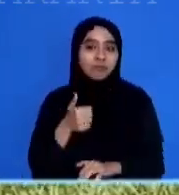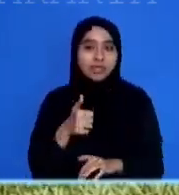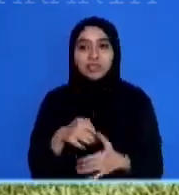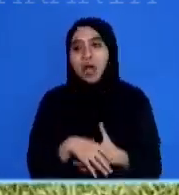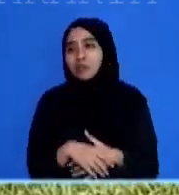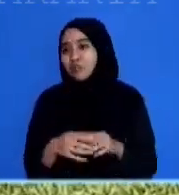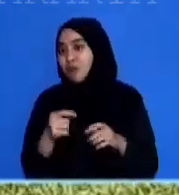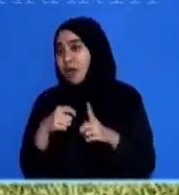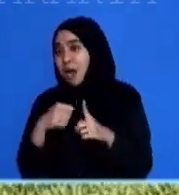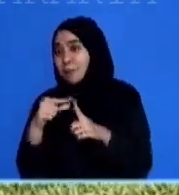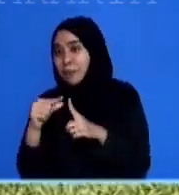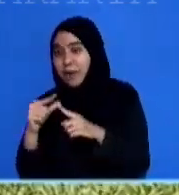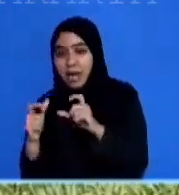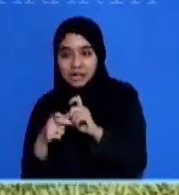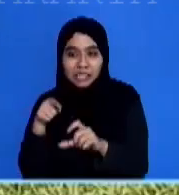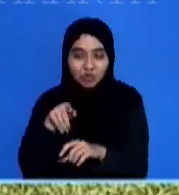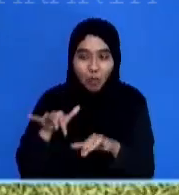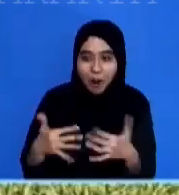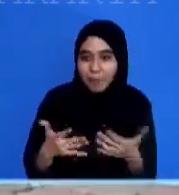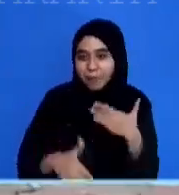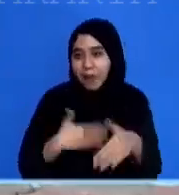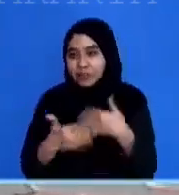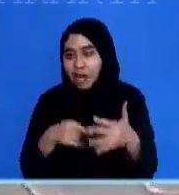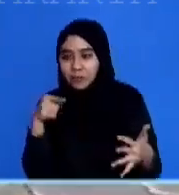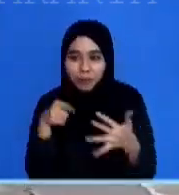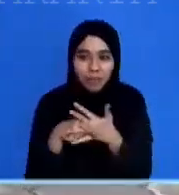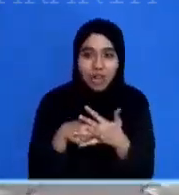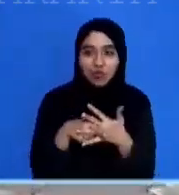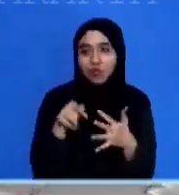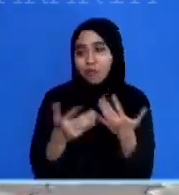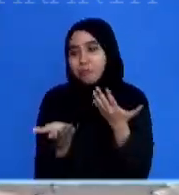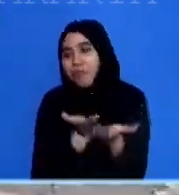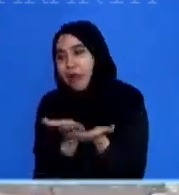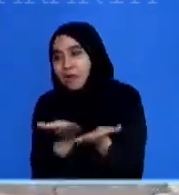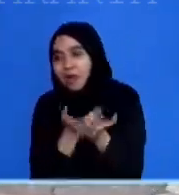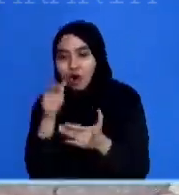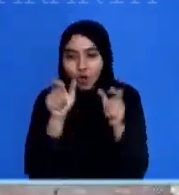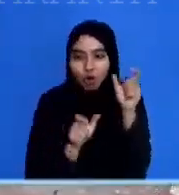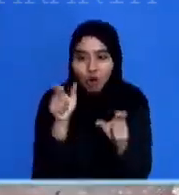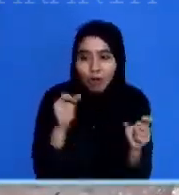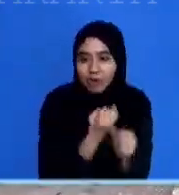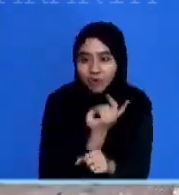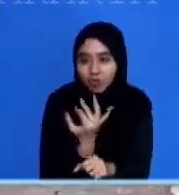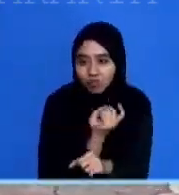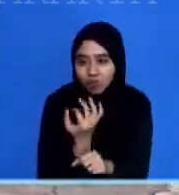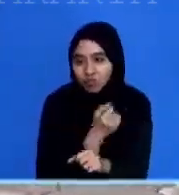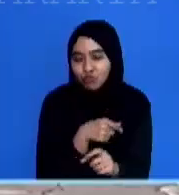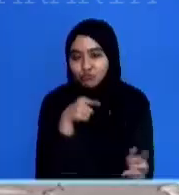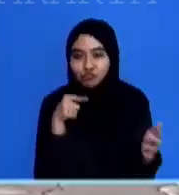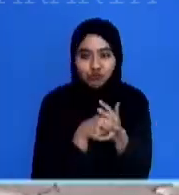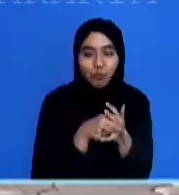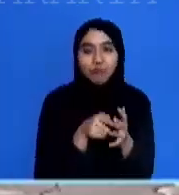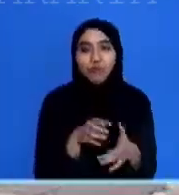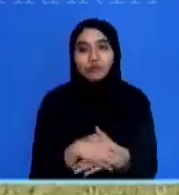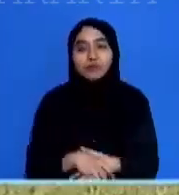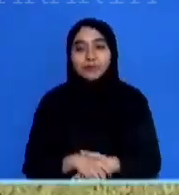peran strategis sebagai ujung tombak pelaksanaan pemilu, melayani pemilih dan menghitung suara. Sedangkan Satlinmas sebagai petugas keamanan